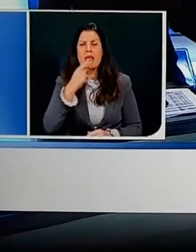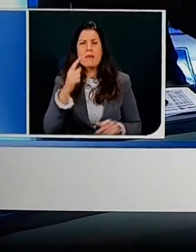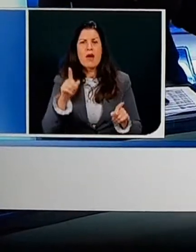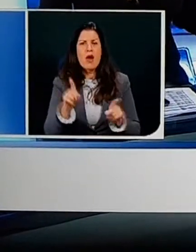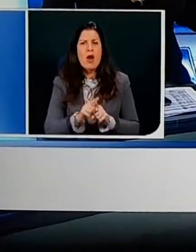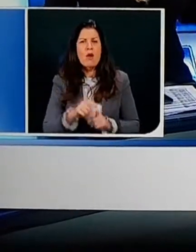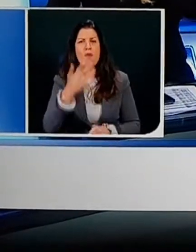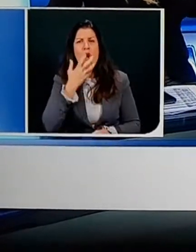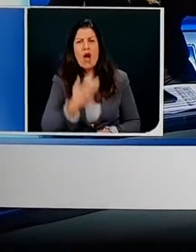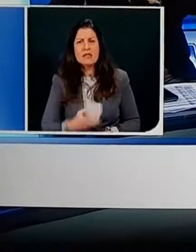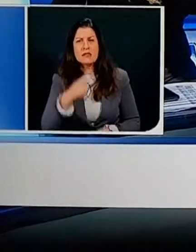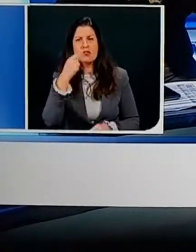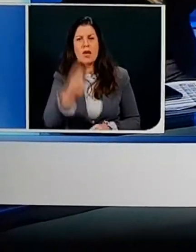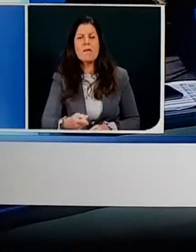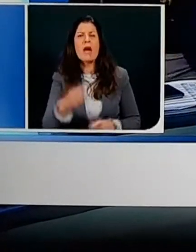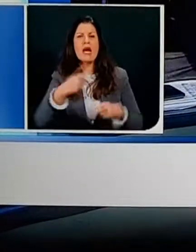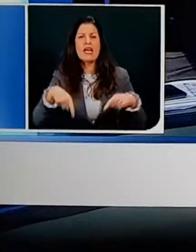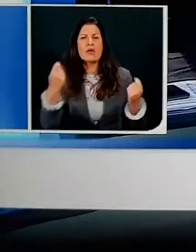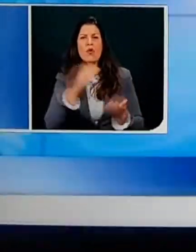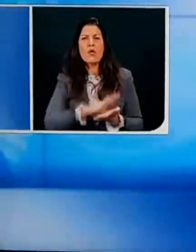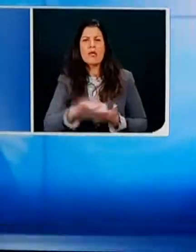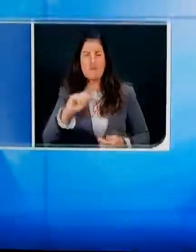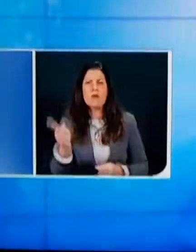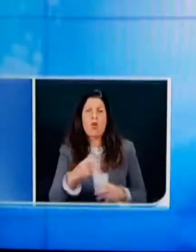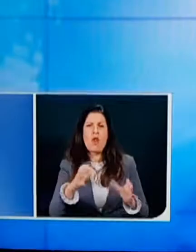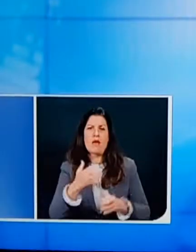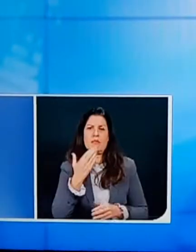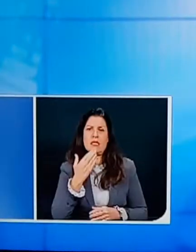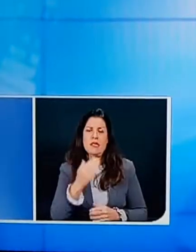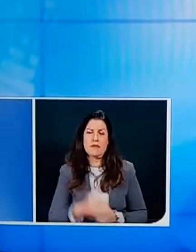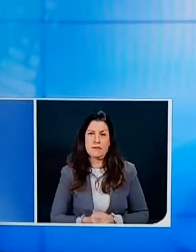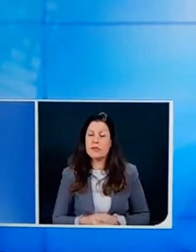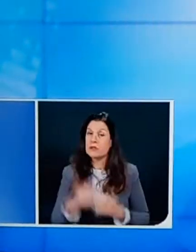תהיה עם חינוך חינם לכל עם ישראל. תודה רבה לכם. תודה לכם. טוב, מכאן אנחנו...